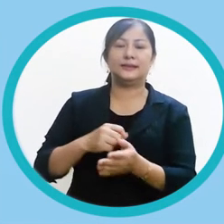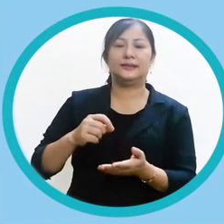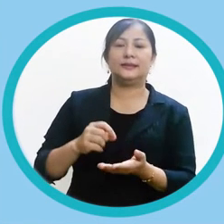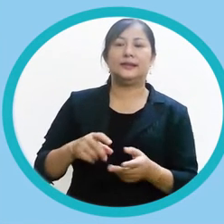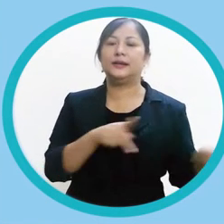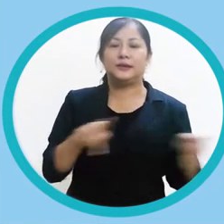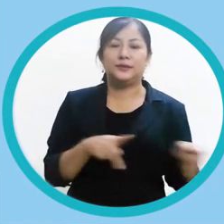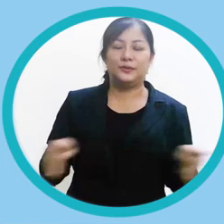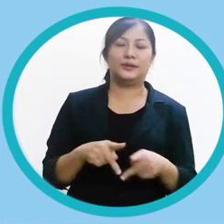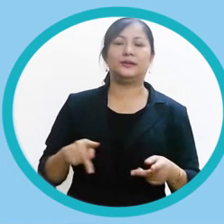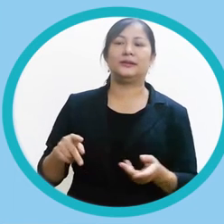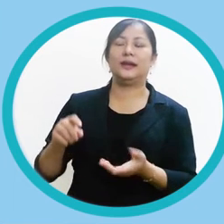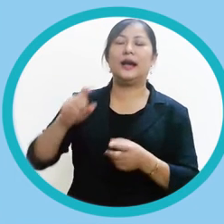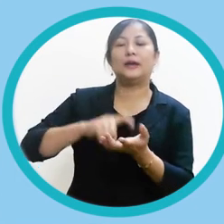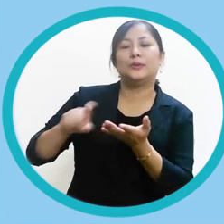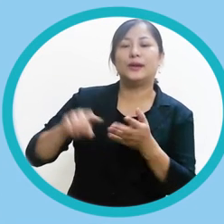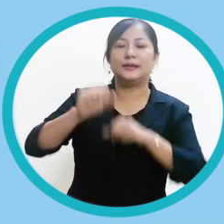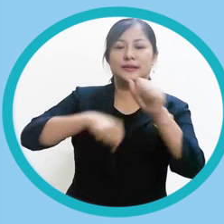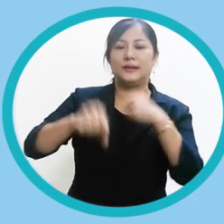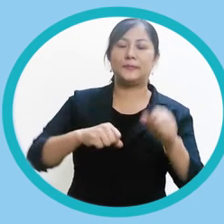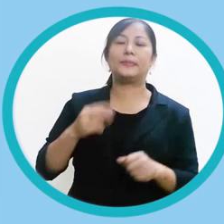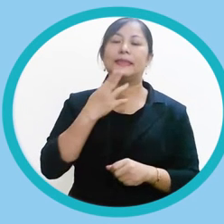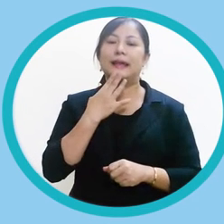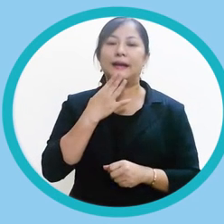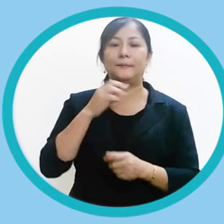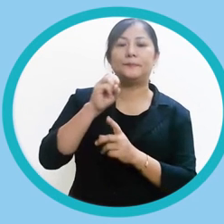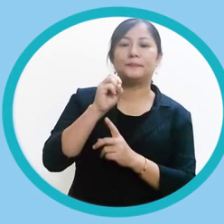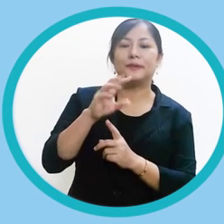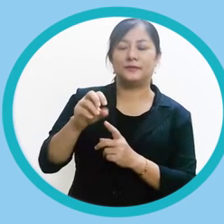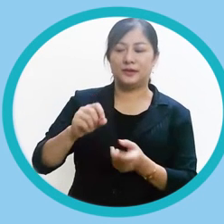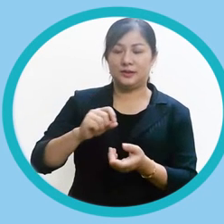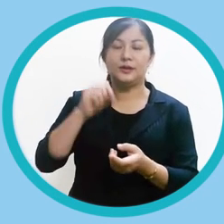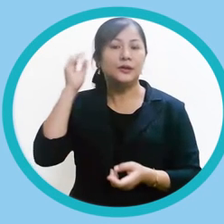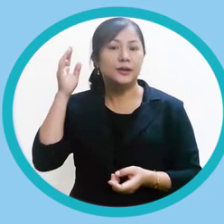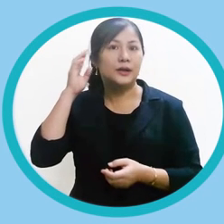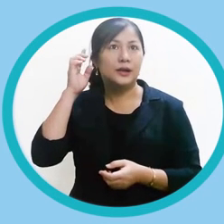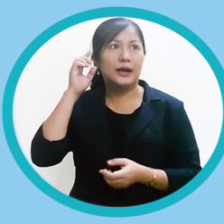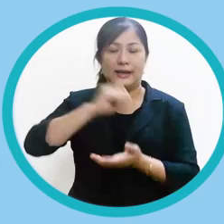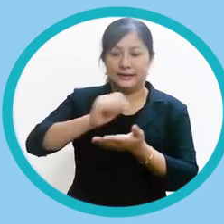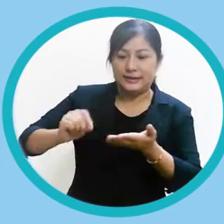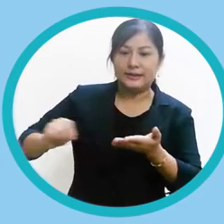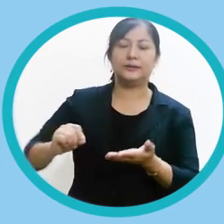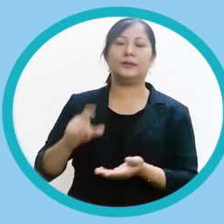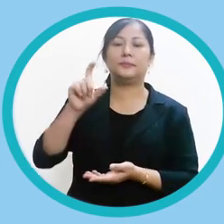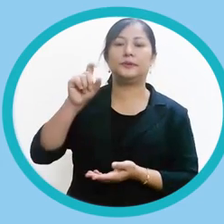thận ghi chú lại theo lời tư vấn của tổng đài viên, nhất là 10 dịch vụ được hỗ trợ bởi tổng đài 1022 Đà